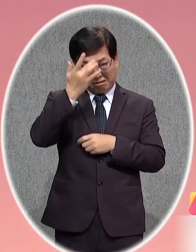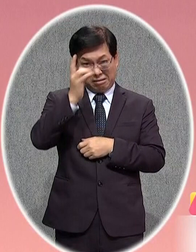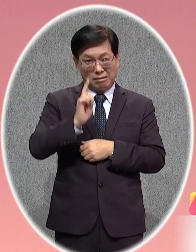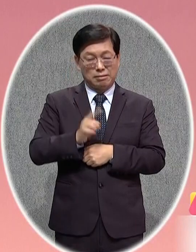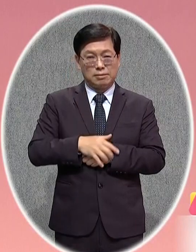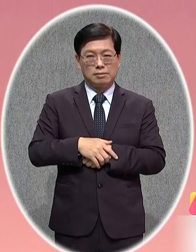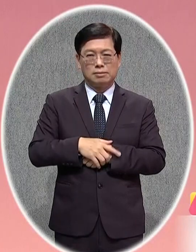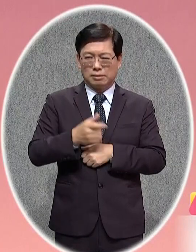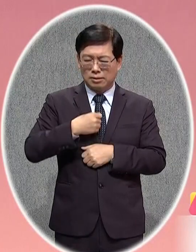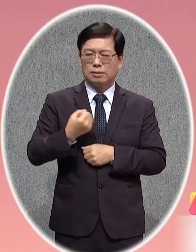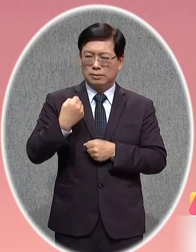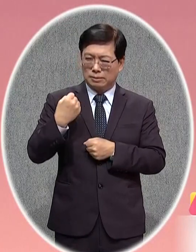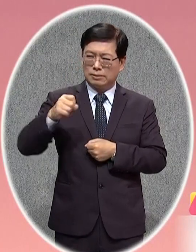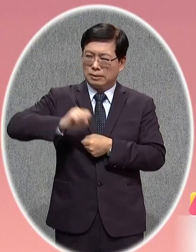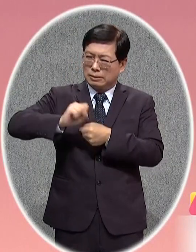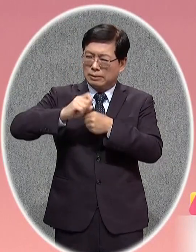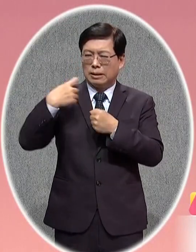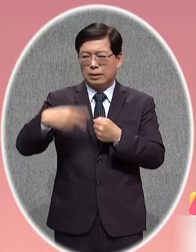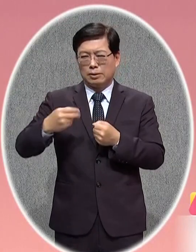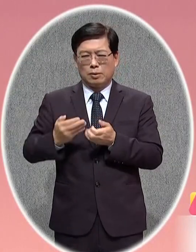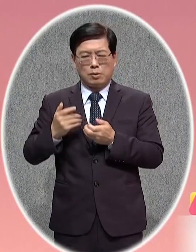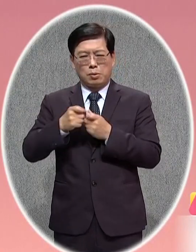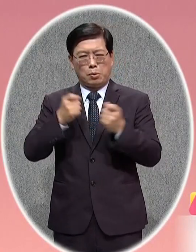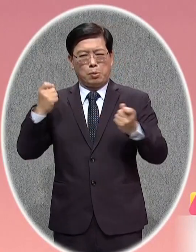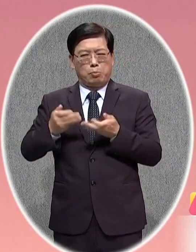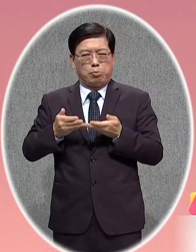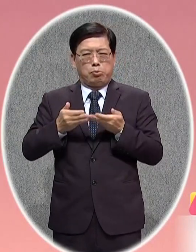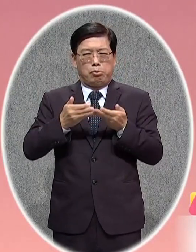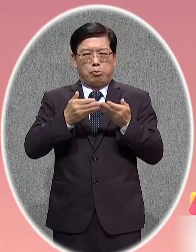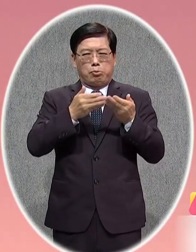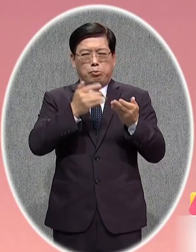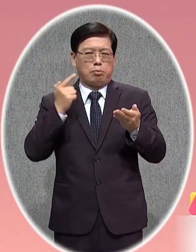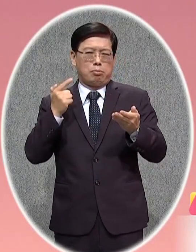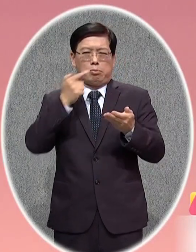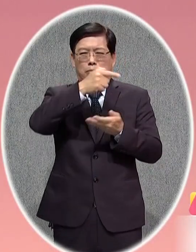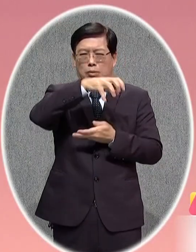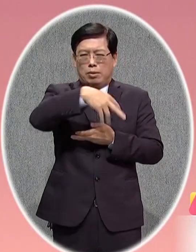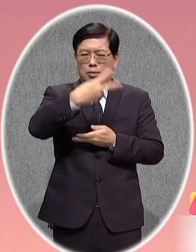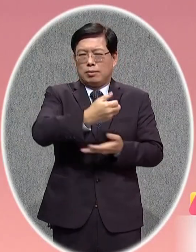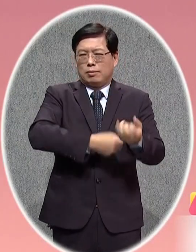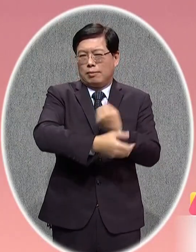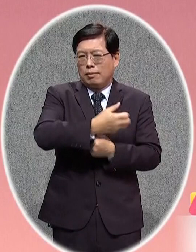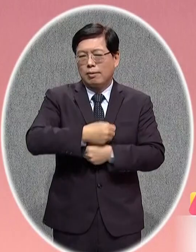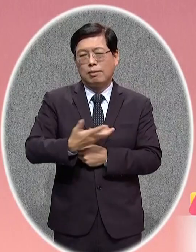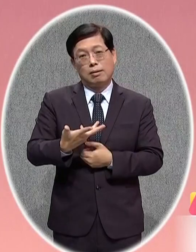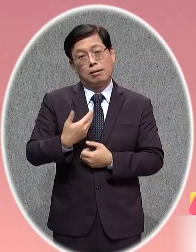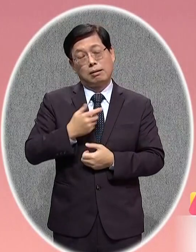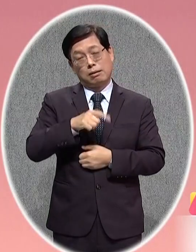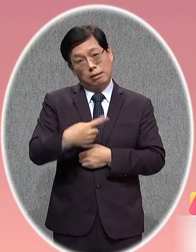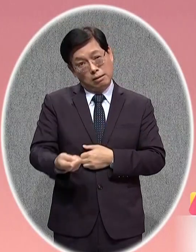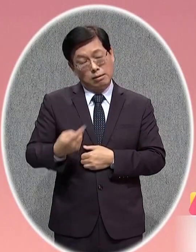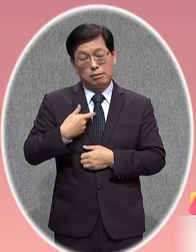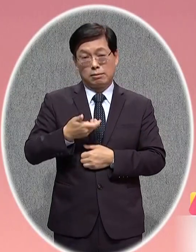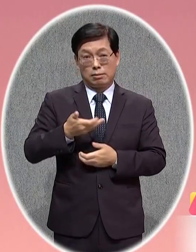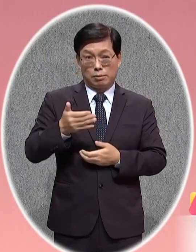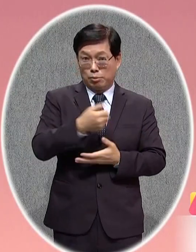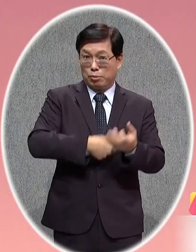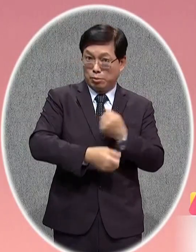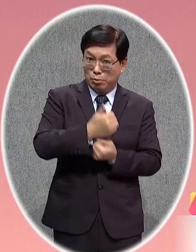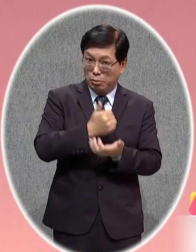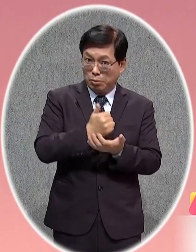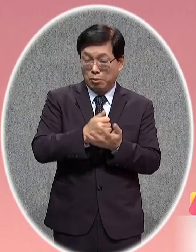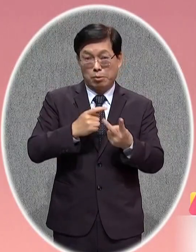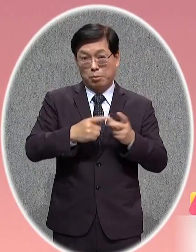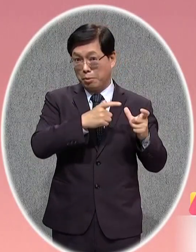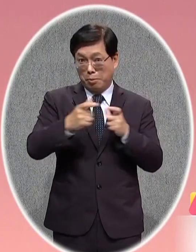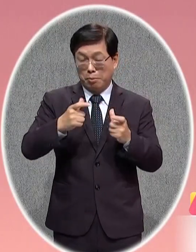要做更多的远洋渔业，我们要跑到更远的地方去捕鱼，接下来的渔获，接下来在餐